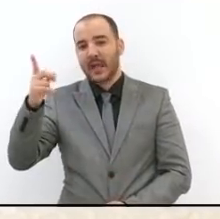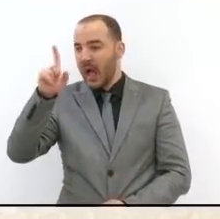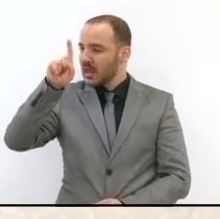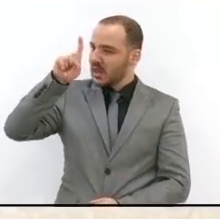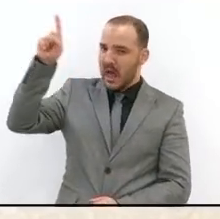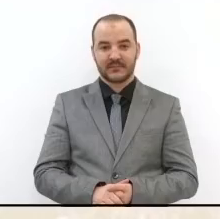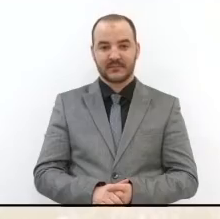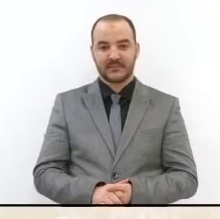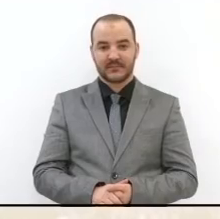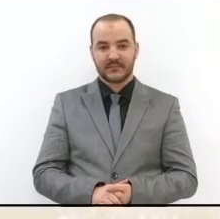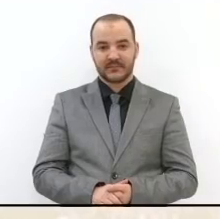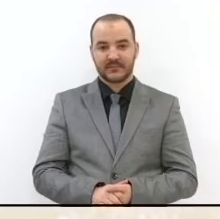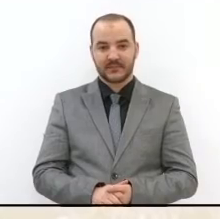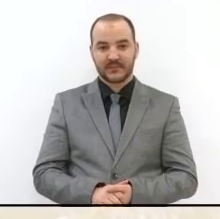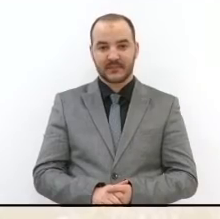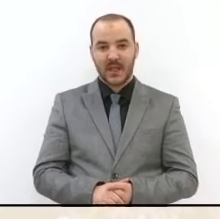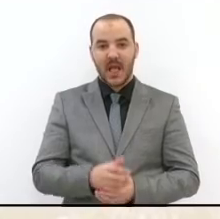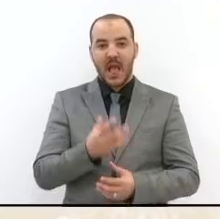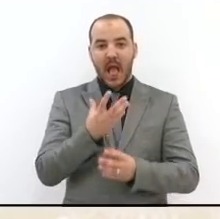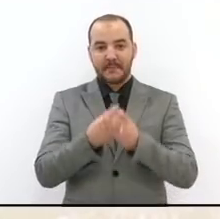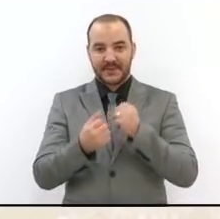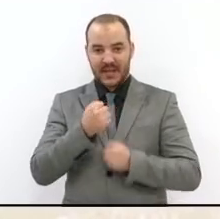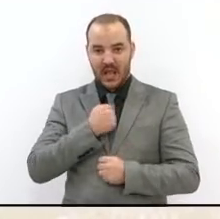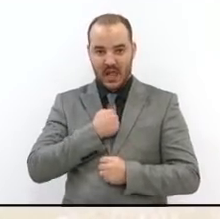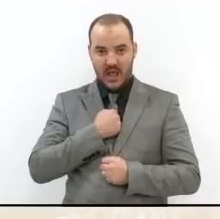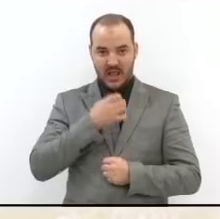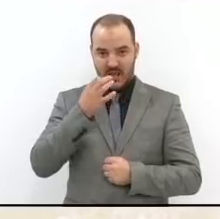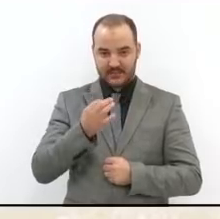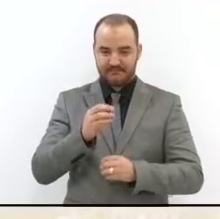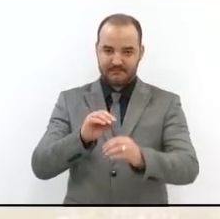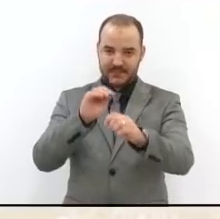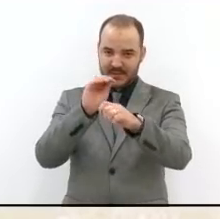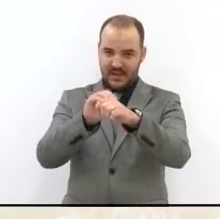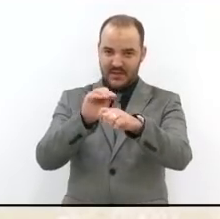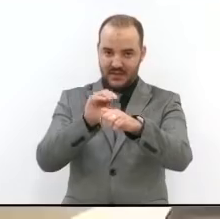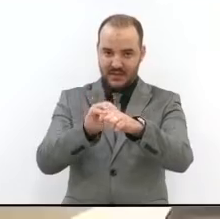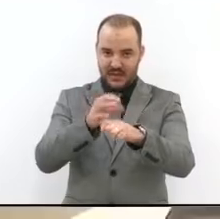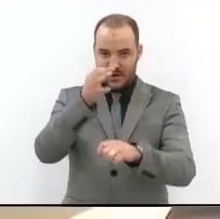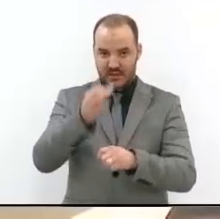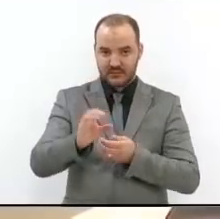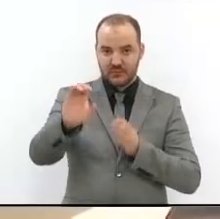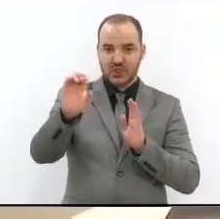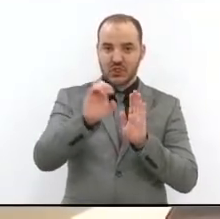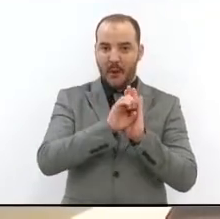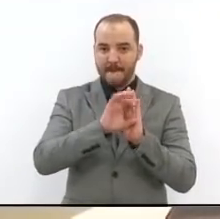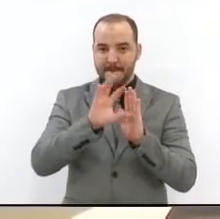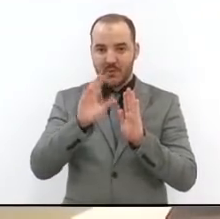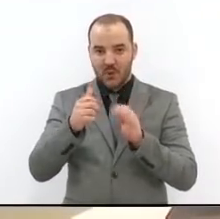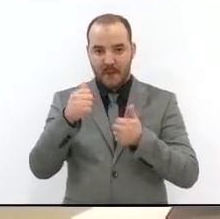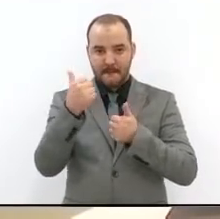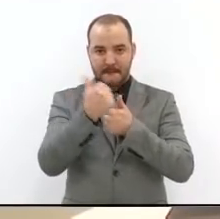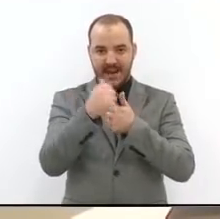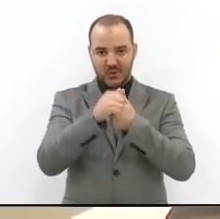تعالى. أبنائي، أود تذكيركم بضرورة الإجابة عن بقية